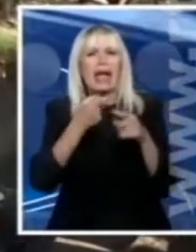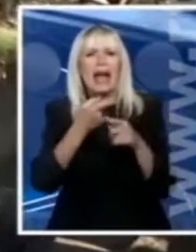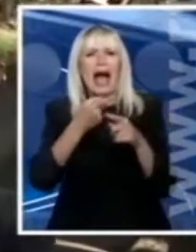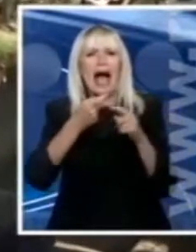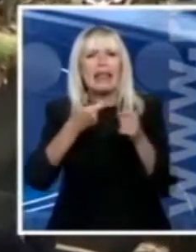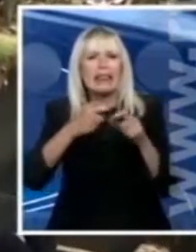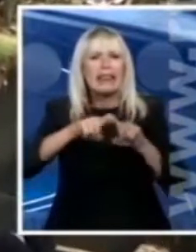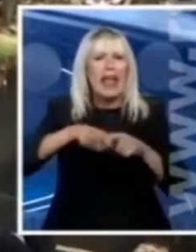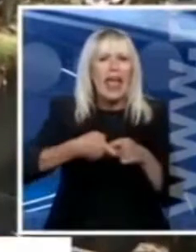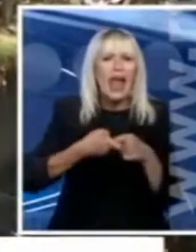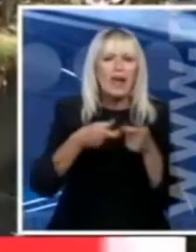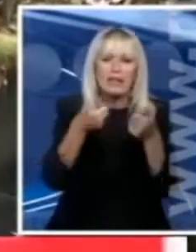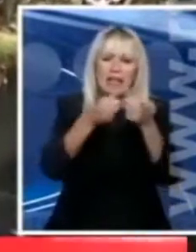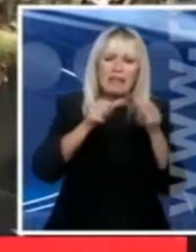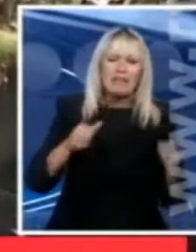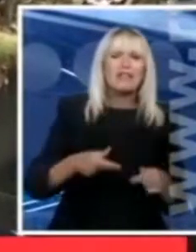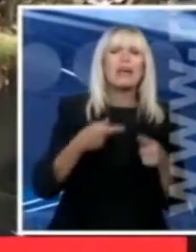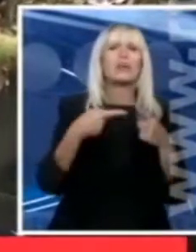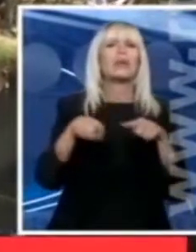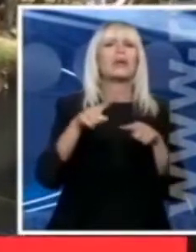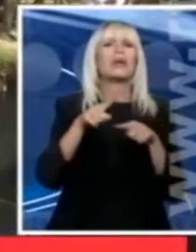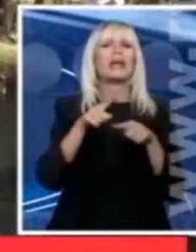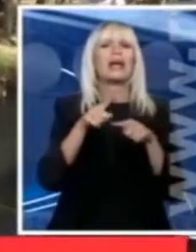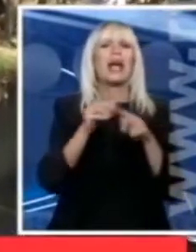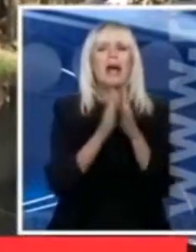su figurine, žrtvenici,